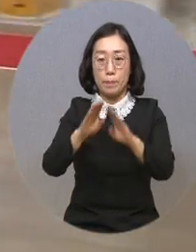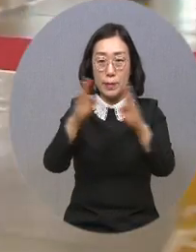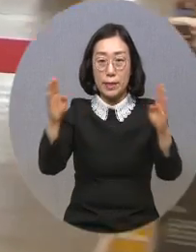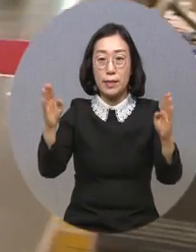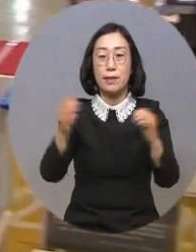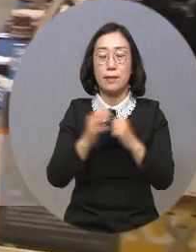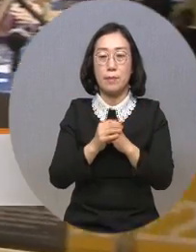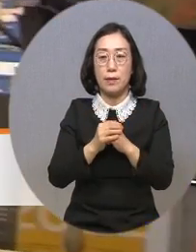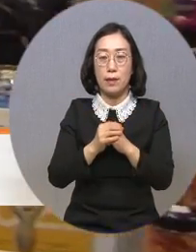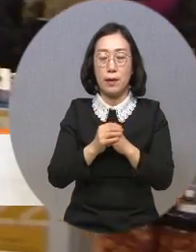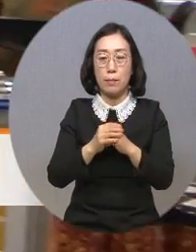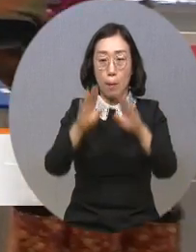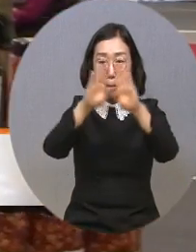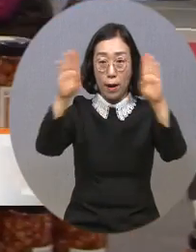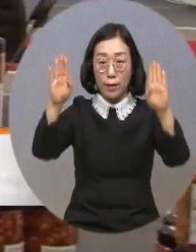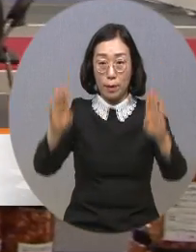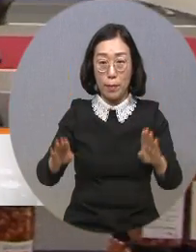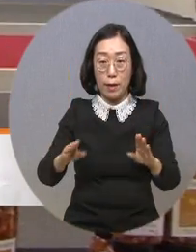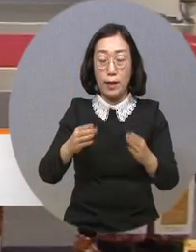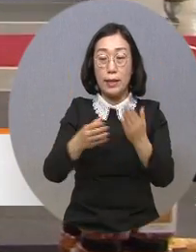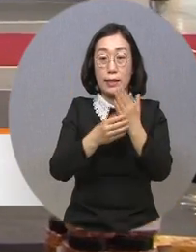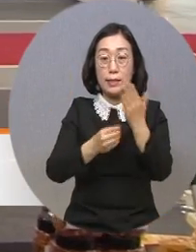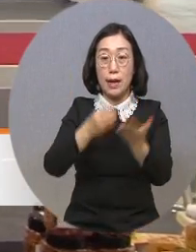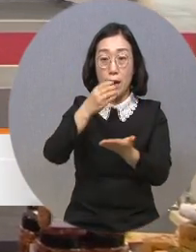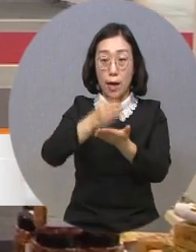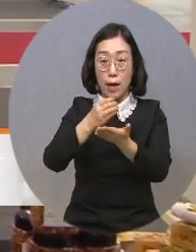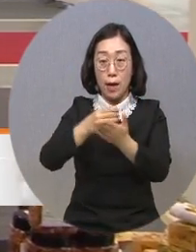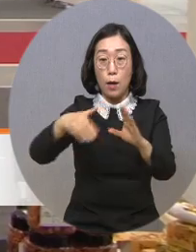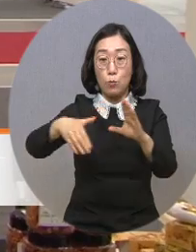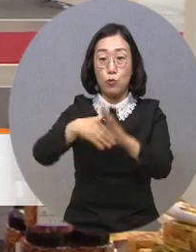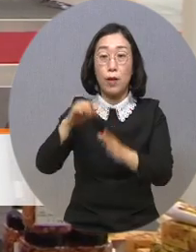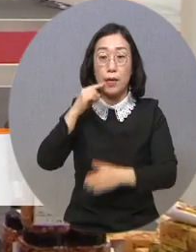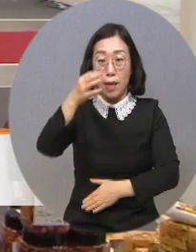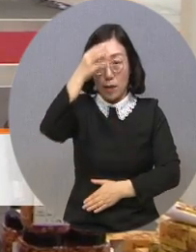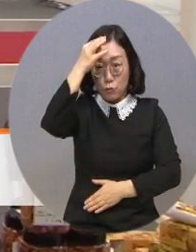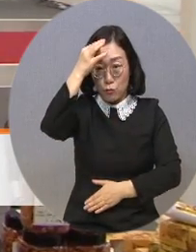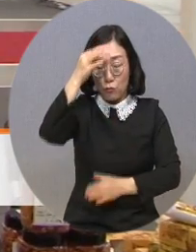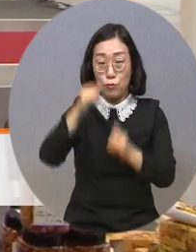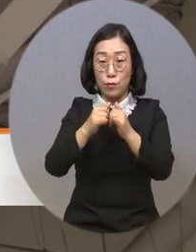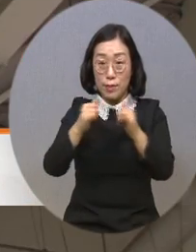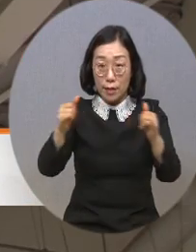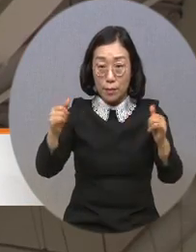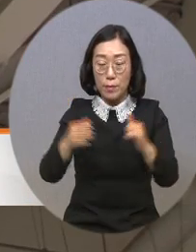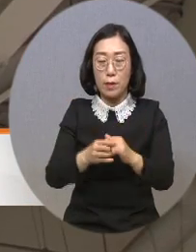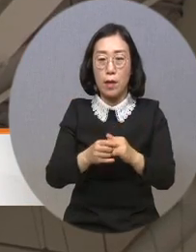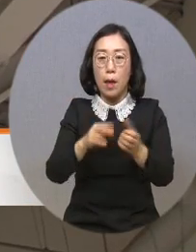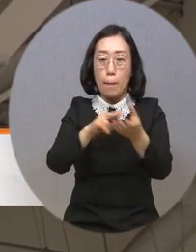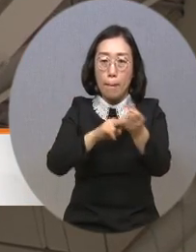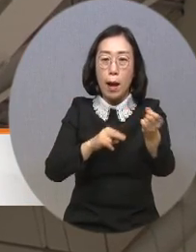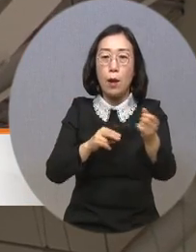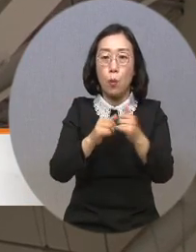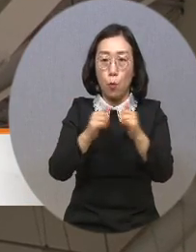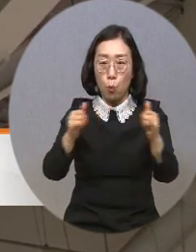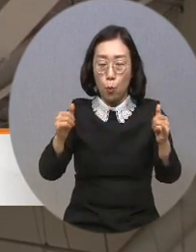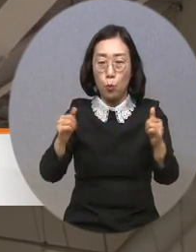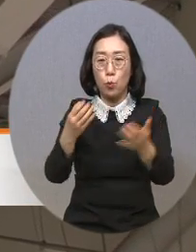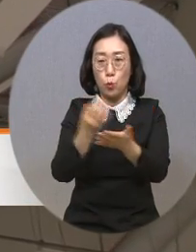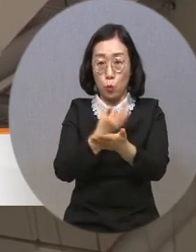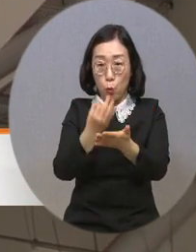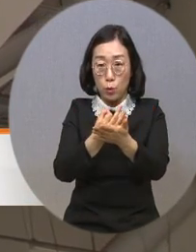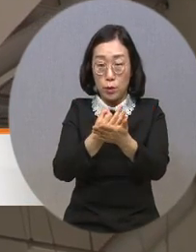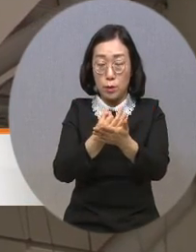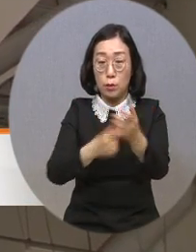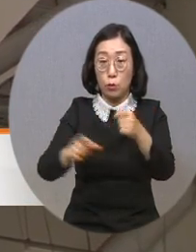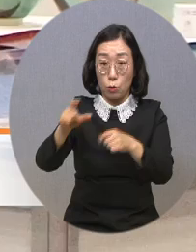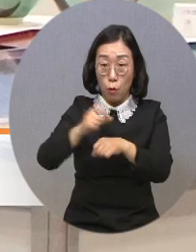개최했습니다. 이번 박람회는 차와 관련된 문화예술 분야에 종사하는 작가들의 판로 개척 및 소득 증대와 부산 시민들의